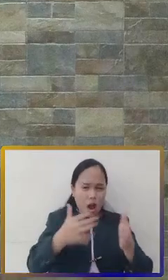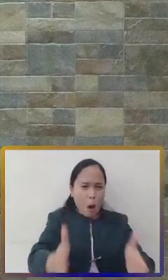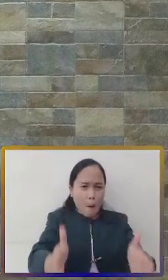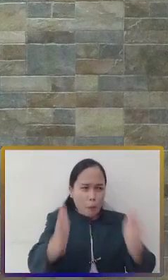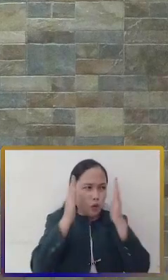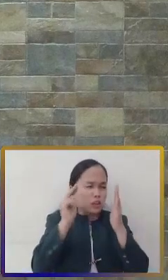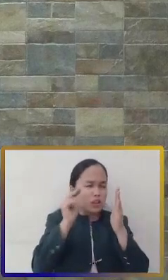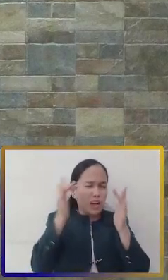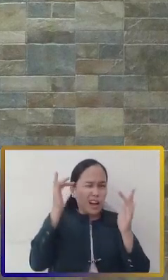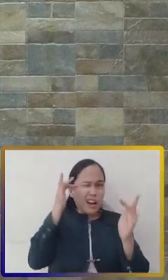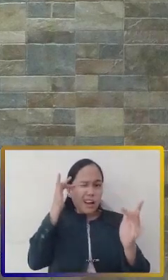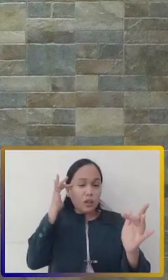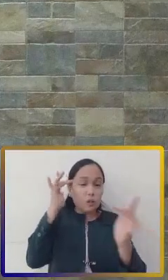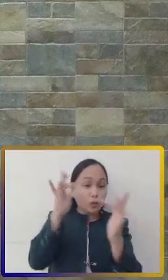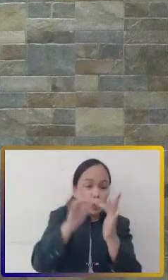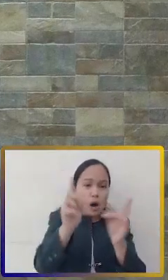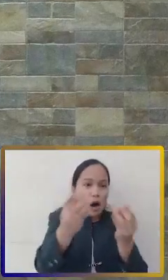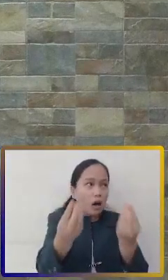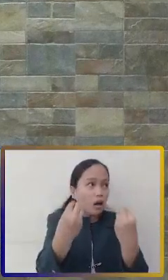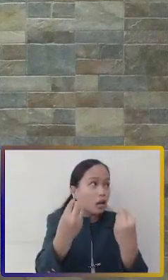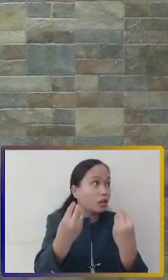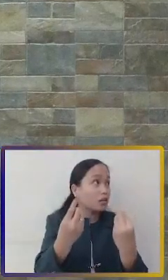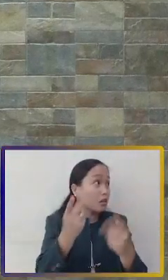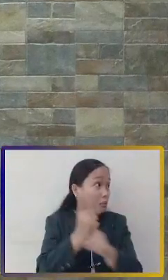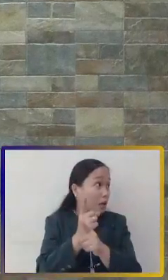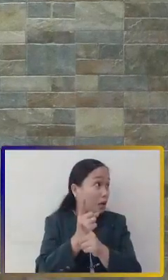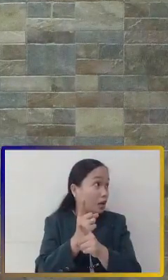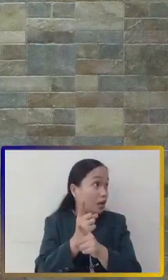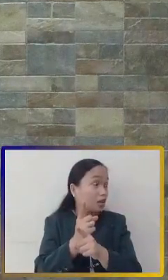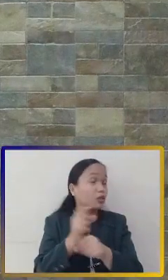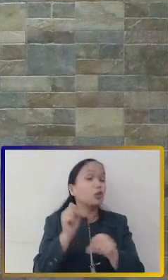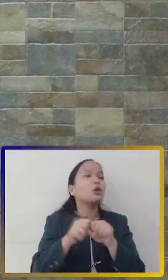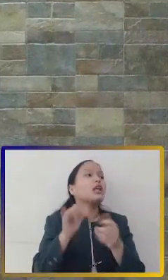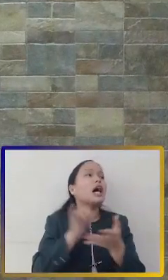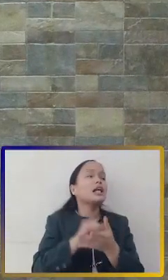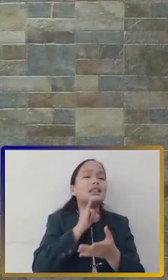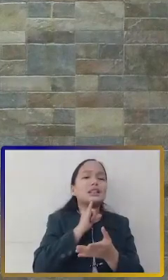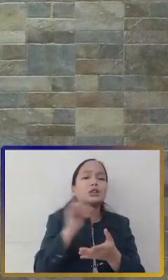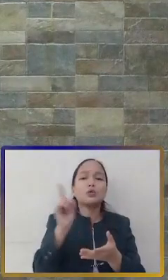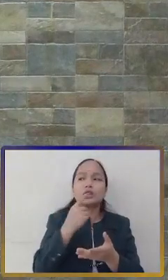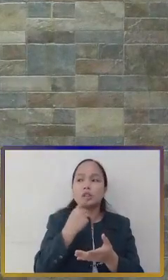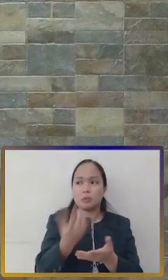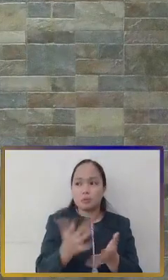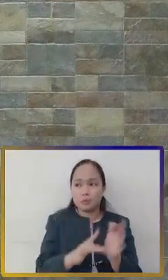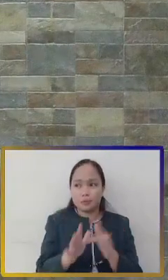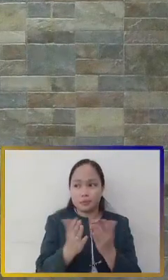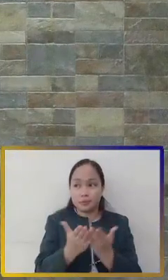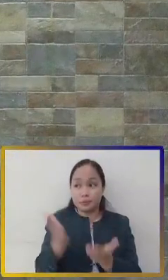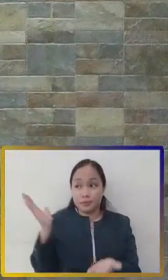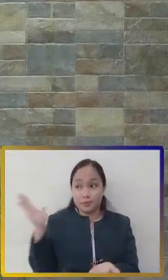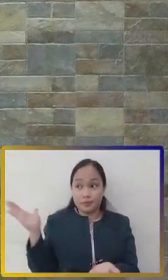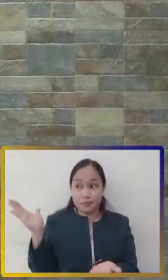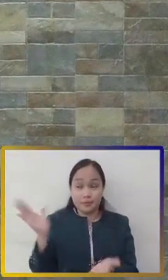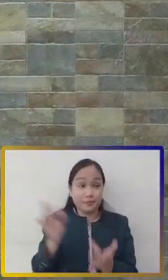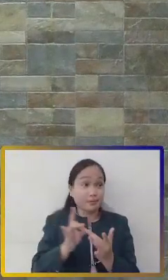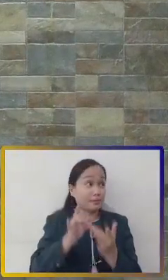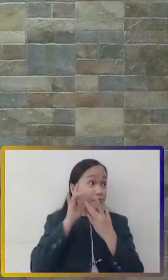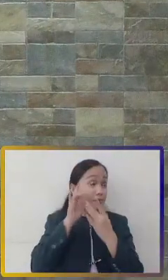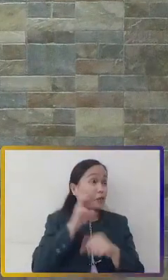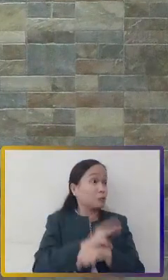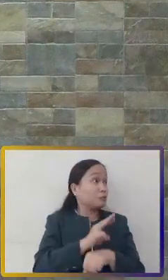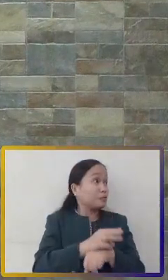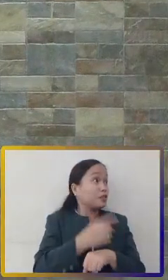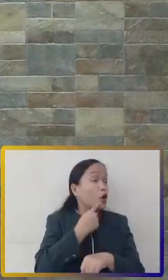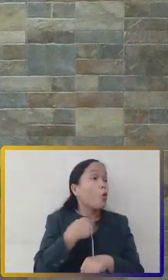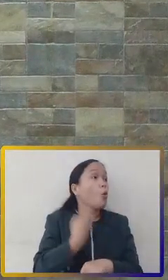The same thing, mga kapatid. Dito po sa exceptional ministry na pinagkatiwala sa atin ng Panginoon, mga kapatid. We are being commanded